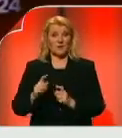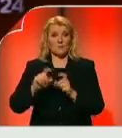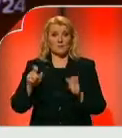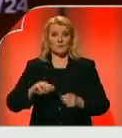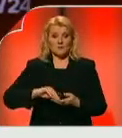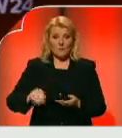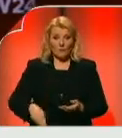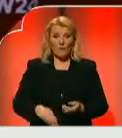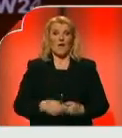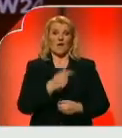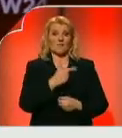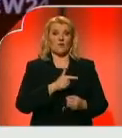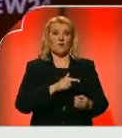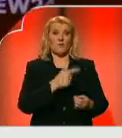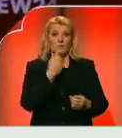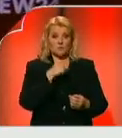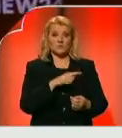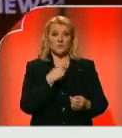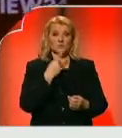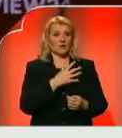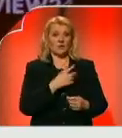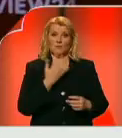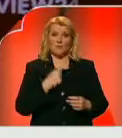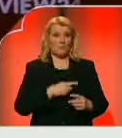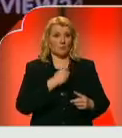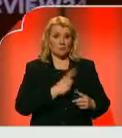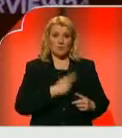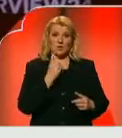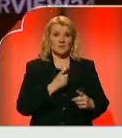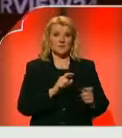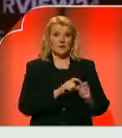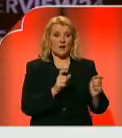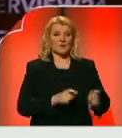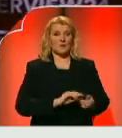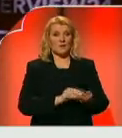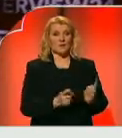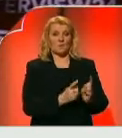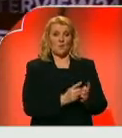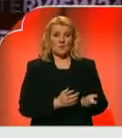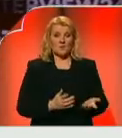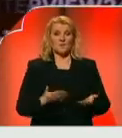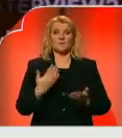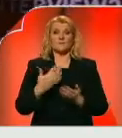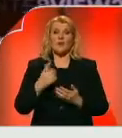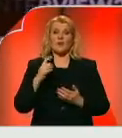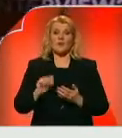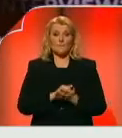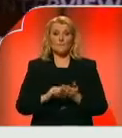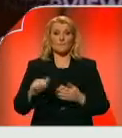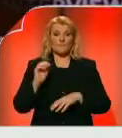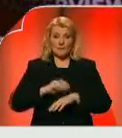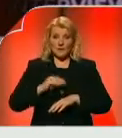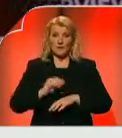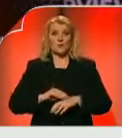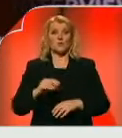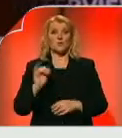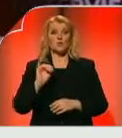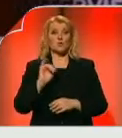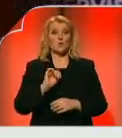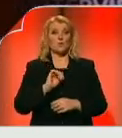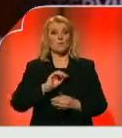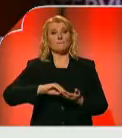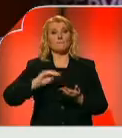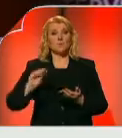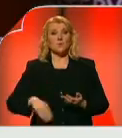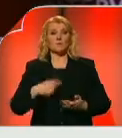2 posudky říkali, že ne zcela odpovídala té rámcové smlouvě. Nicméně znovu zdůrazňuji, tím, kdo v první řadě